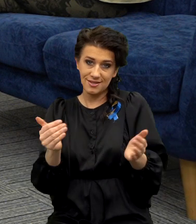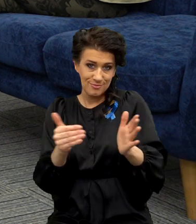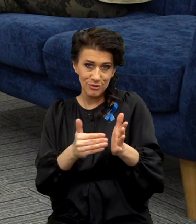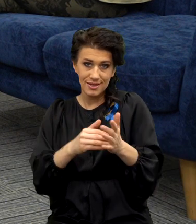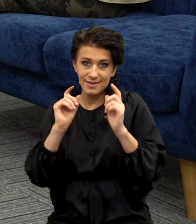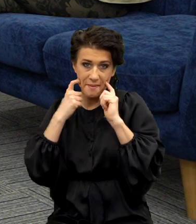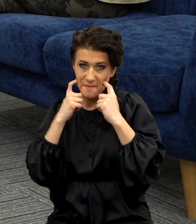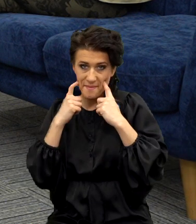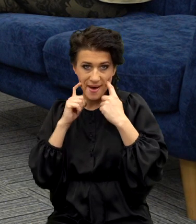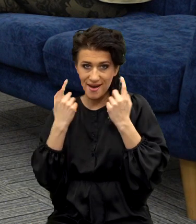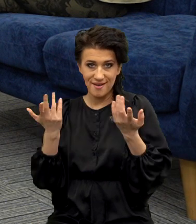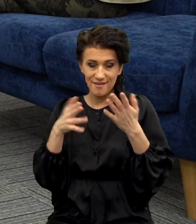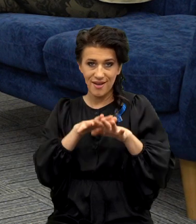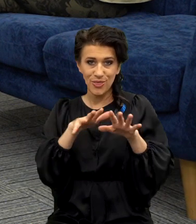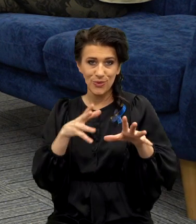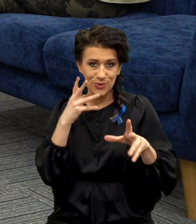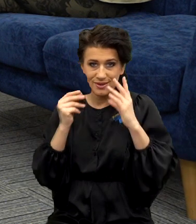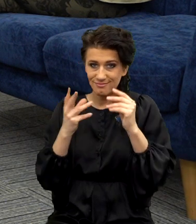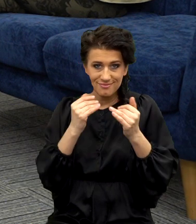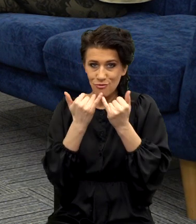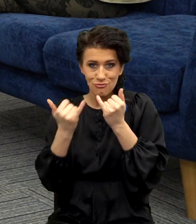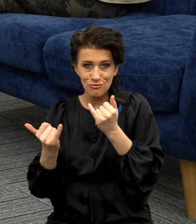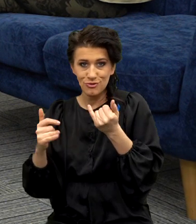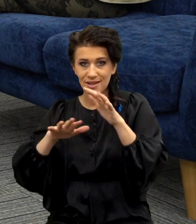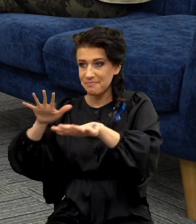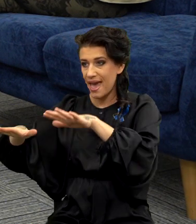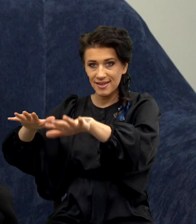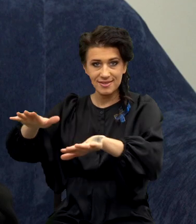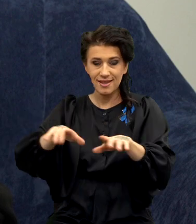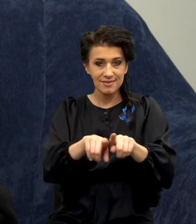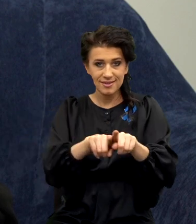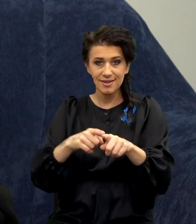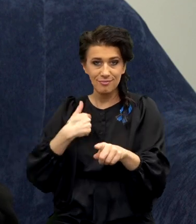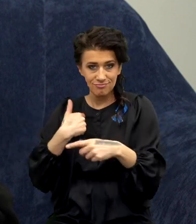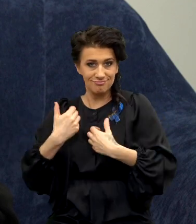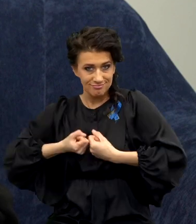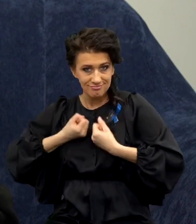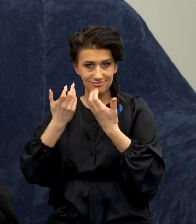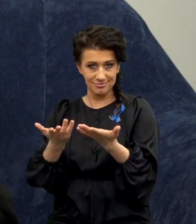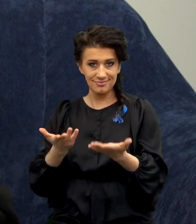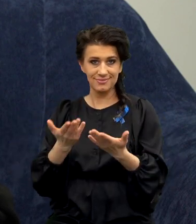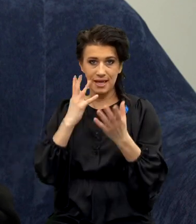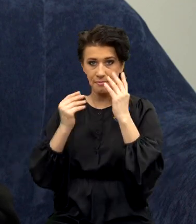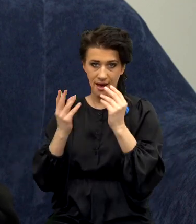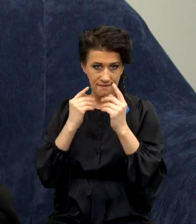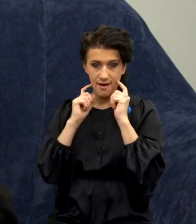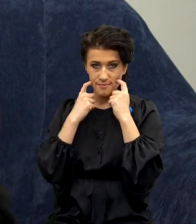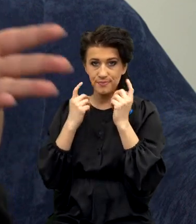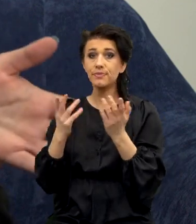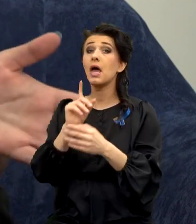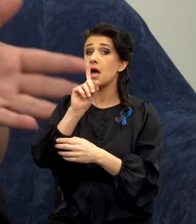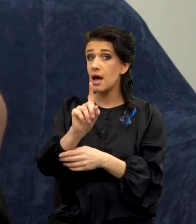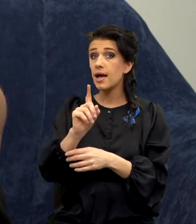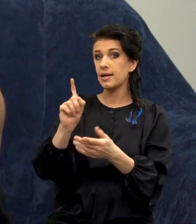zabawy. Do tego też dążymy w różnych placówkach. To jest szalenie ważne. Ale jeżeli się pojawia jakiś kryzys, jeżeli się pojawia